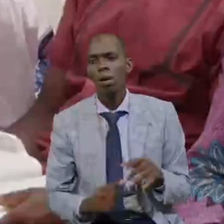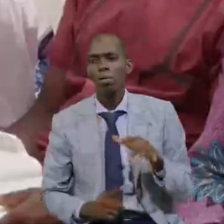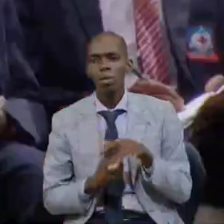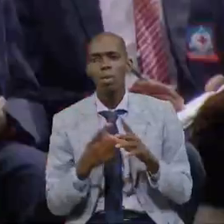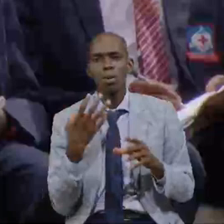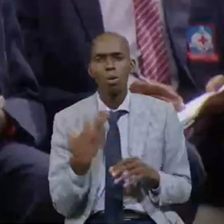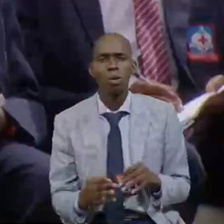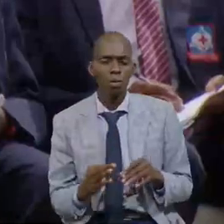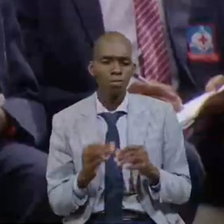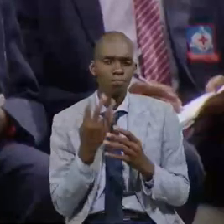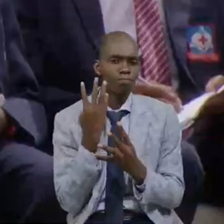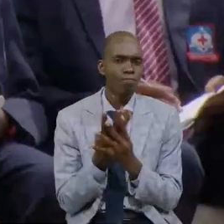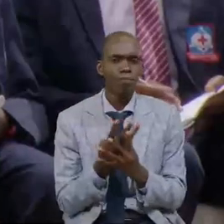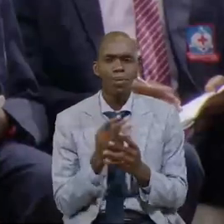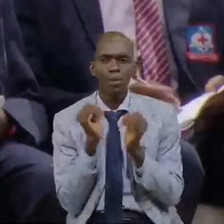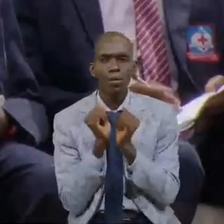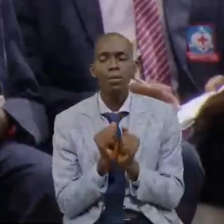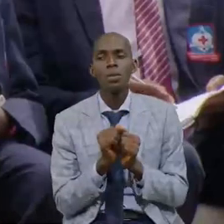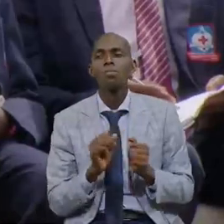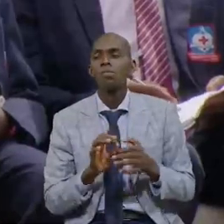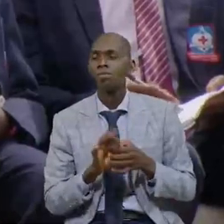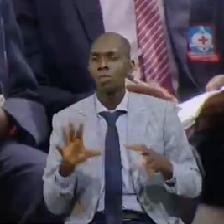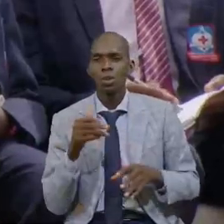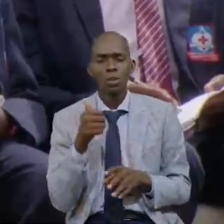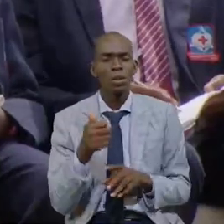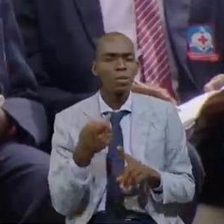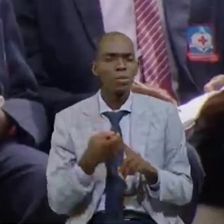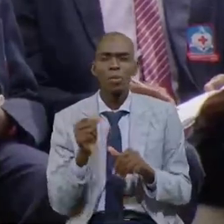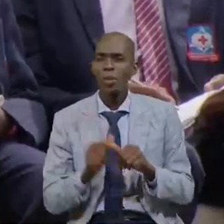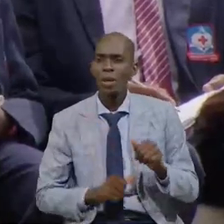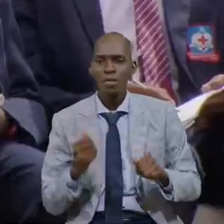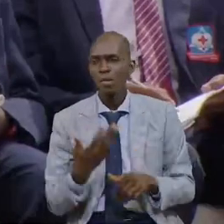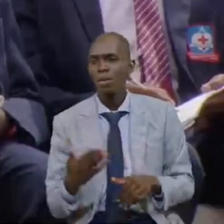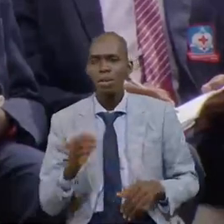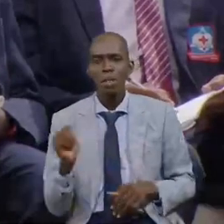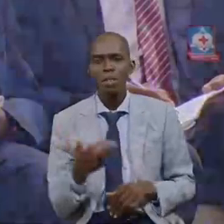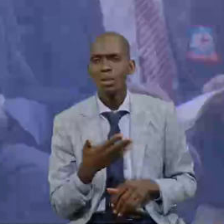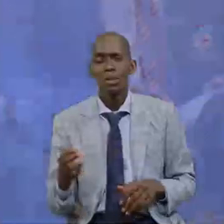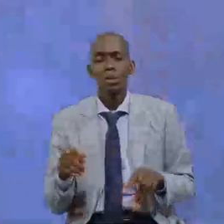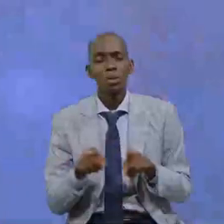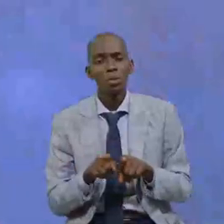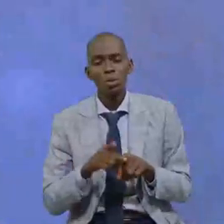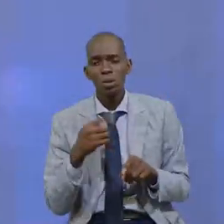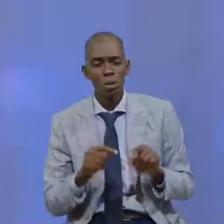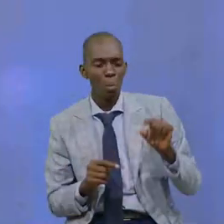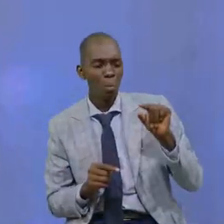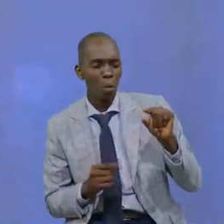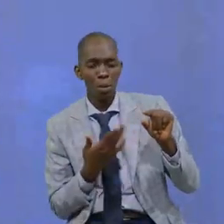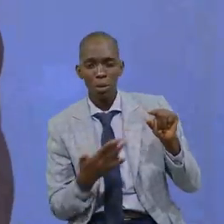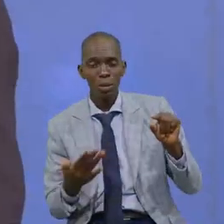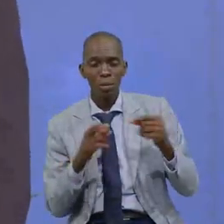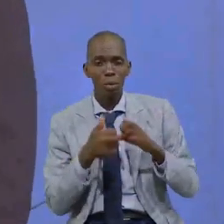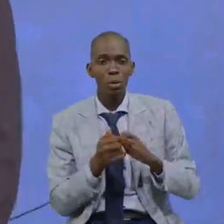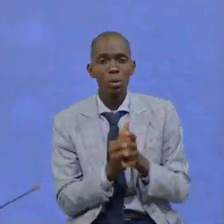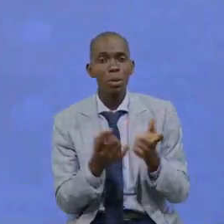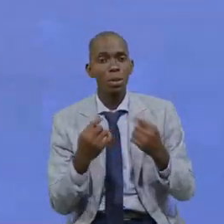toutes les apparences de captivité, tout ce qui, même la plus petite des choses qui est rentrée dans